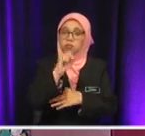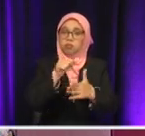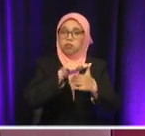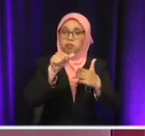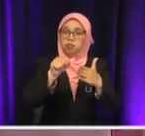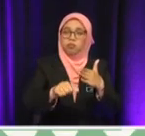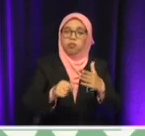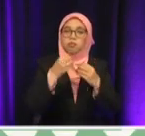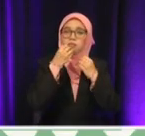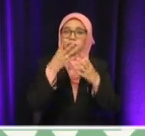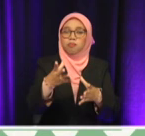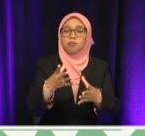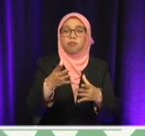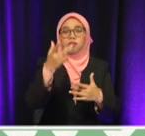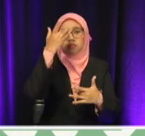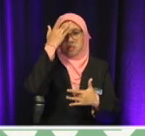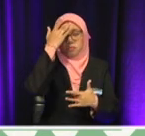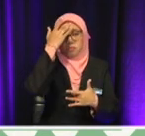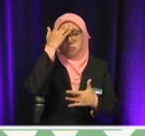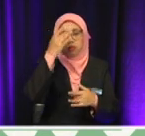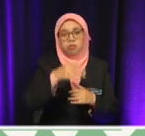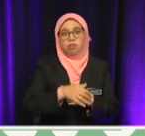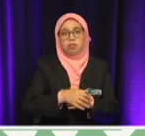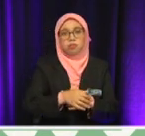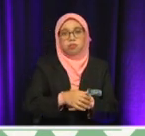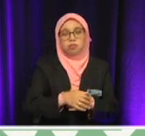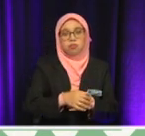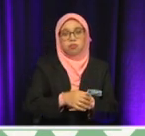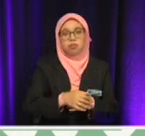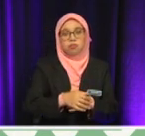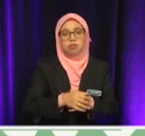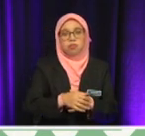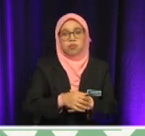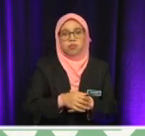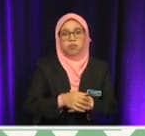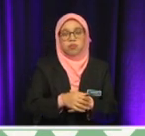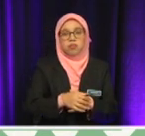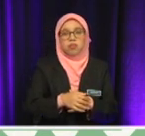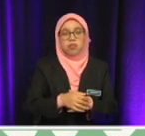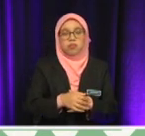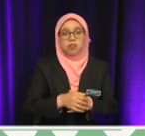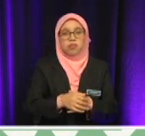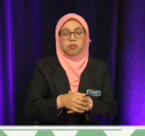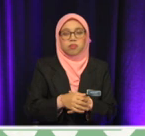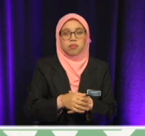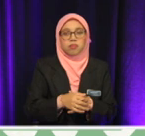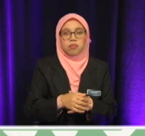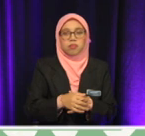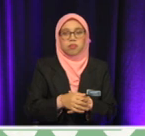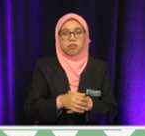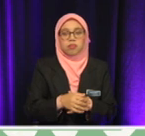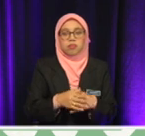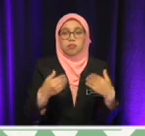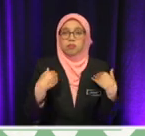penyakit berjangkit dalam kalangan kanak-kanak. Banyak penyakit berjangkit ni, jangan salah soalan ni. Kat sini cikgu bagi kamu